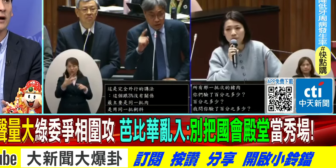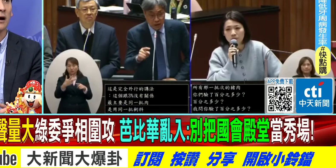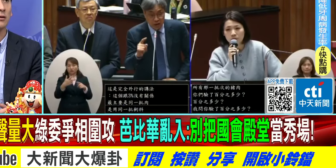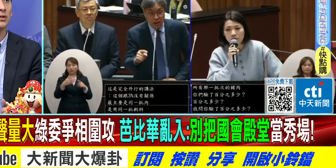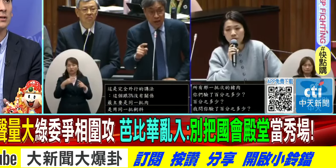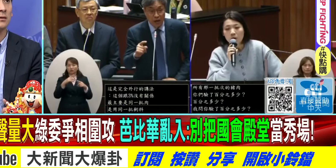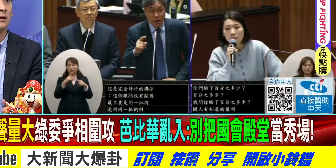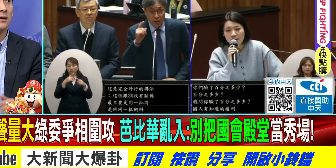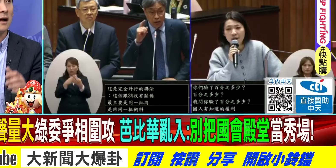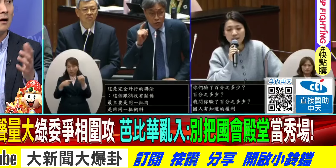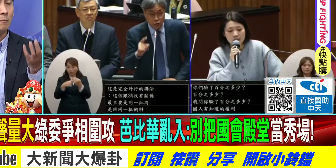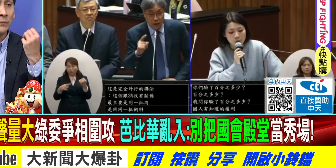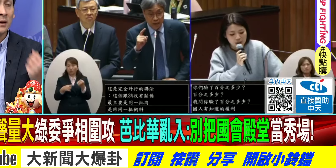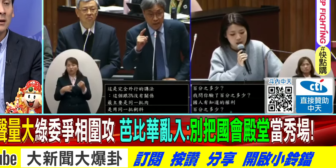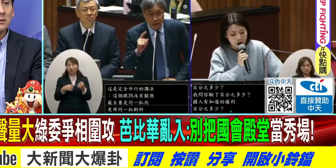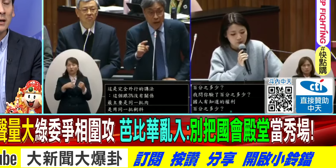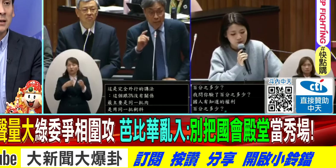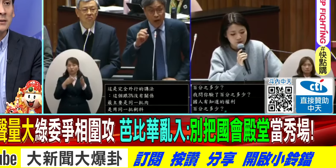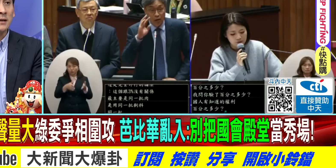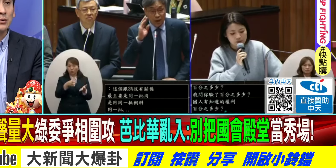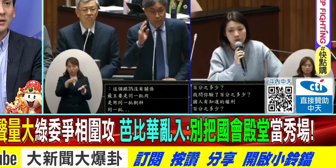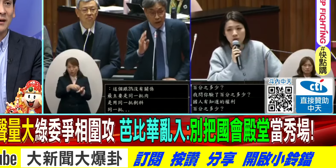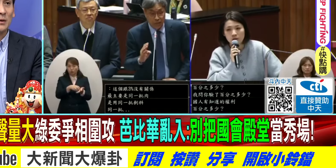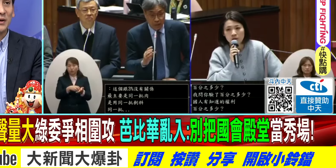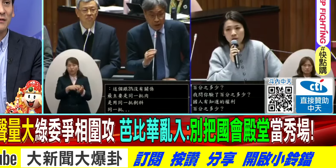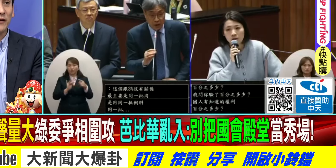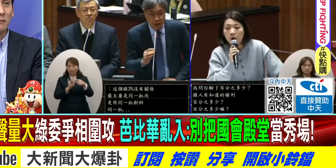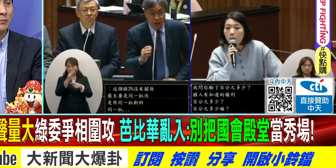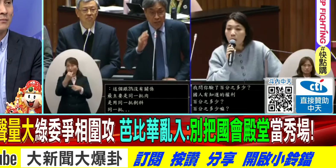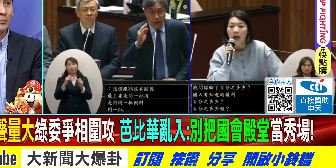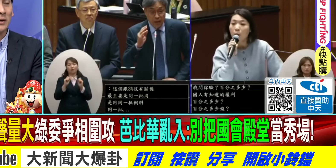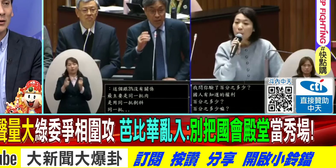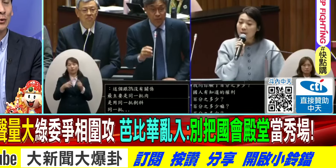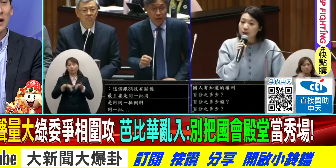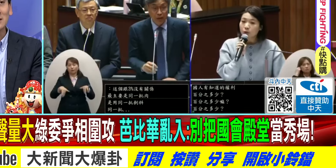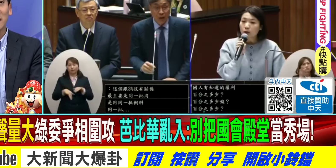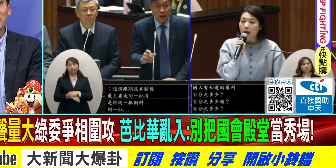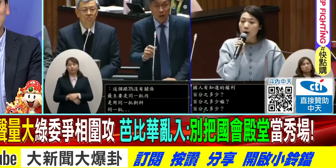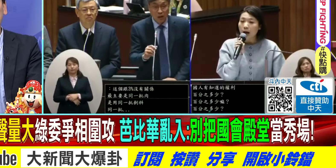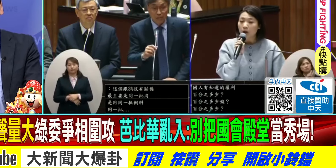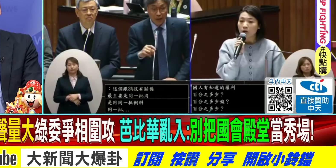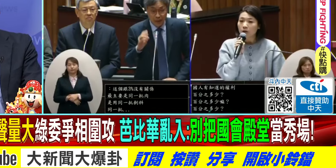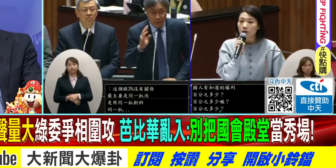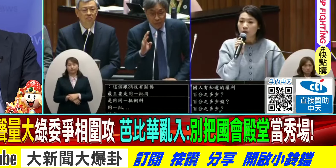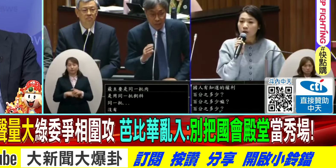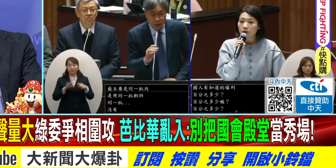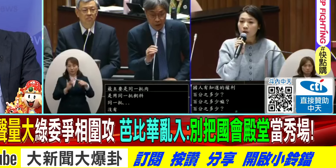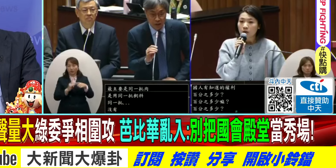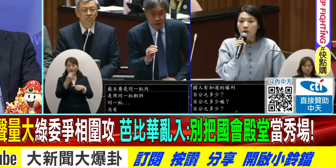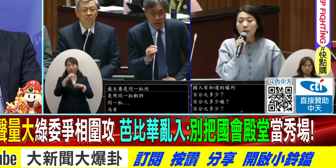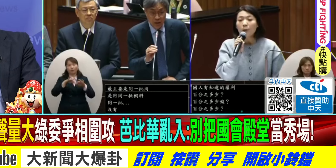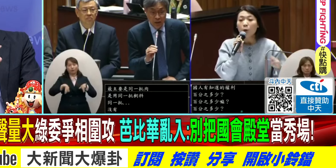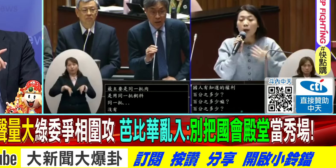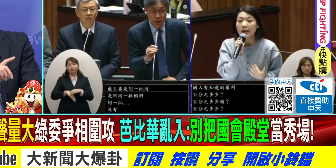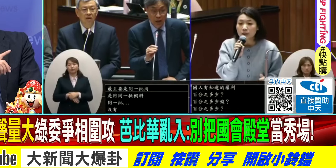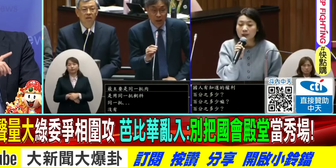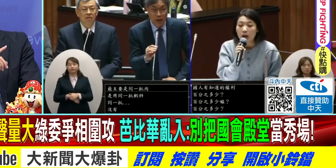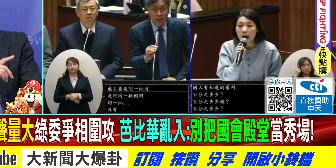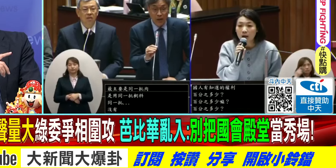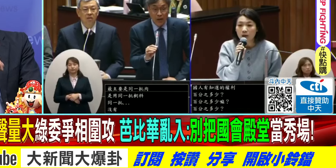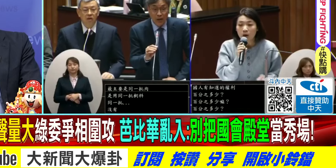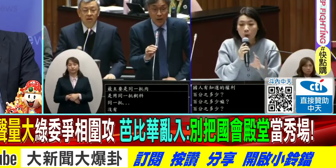一件非常好的事情。然后这个陈建仁昨天我觉得非常不可取，我刚刚讲到那个言论自由啊，徐小清昨天在质